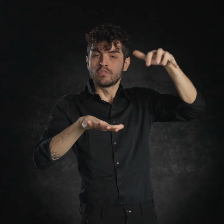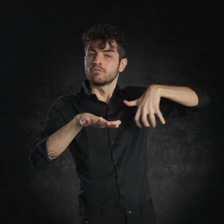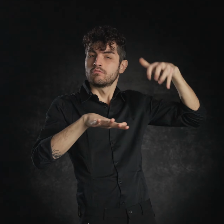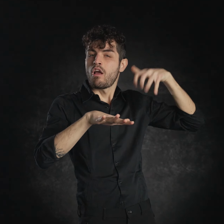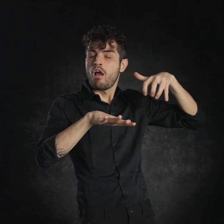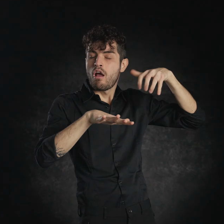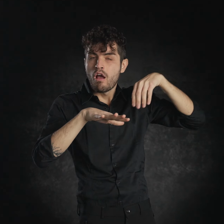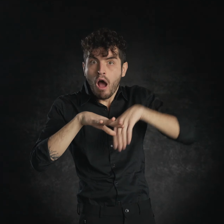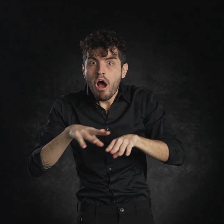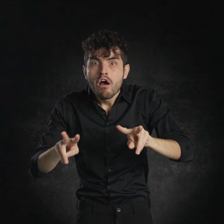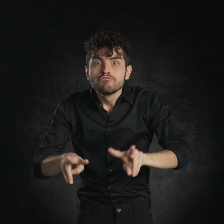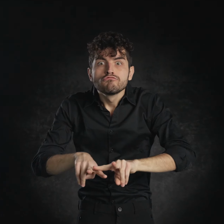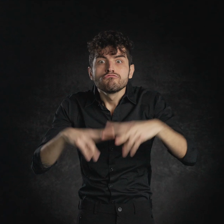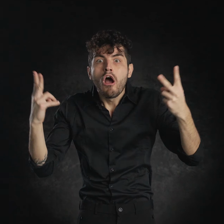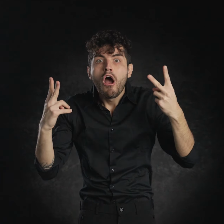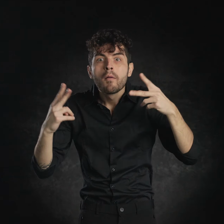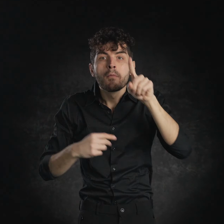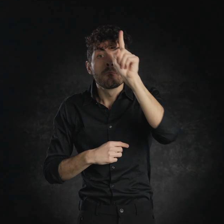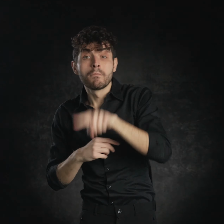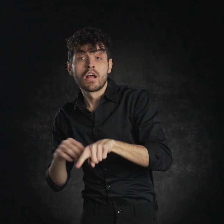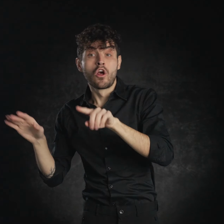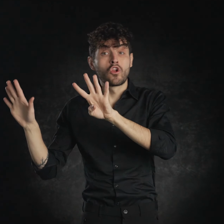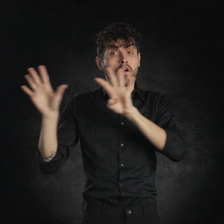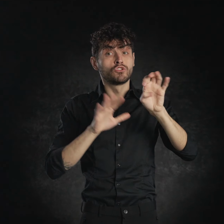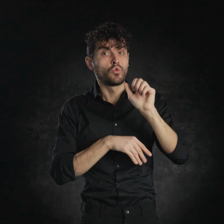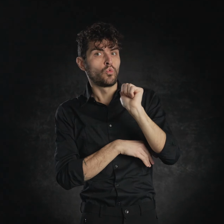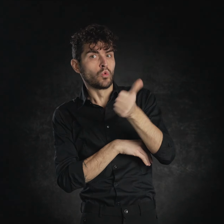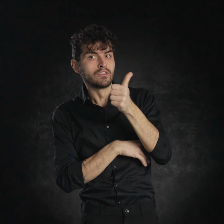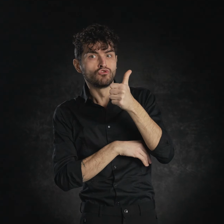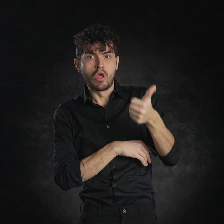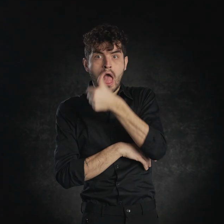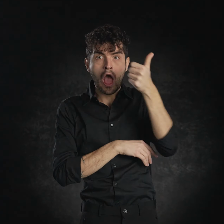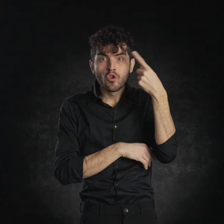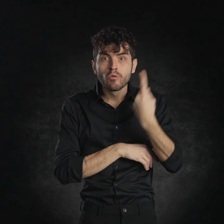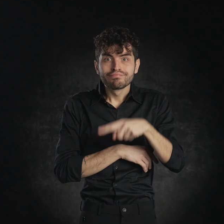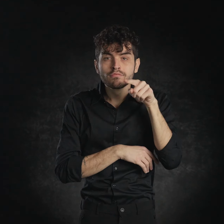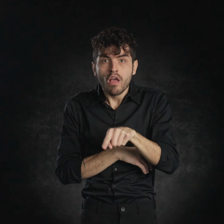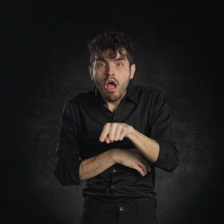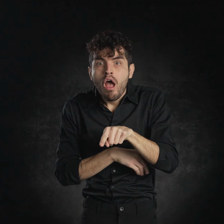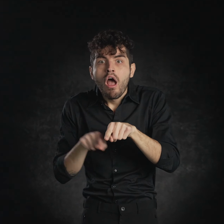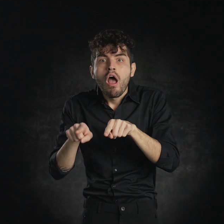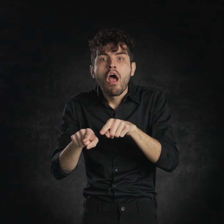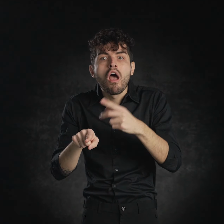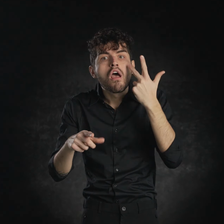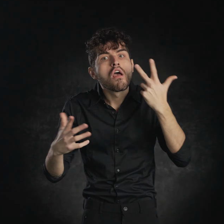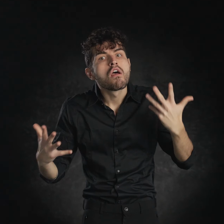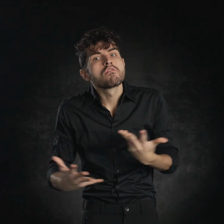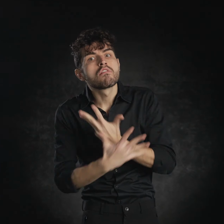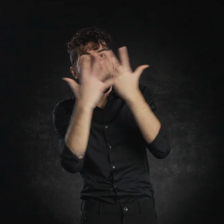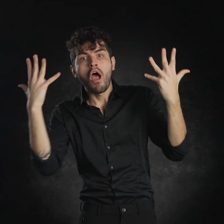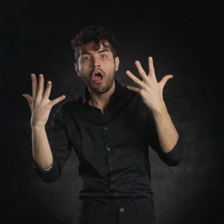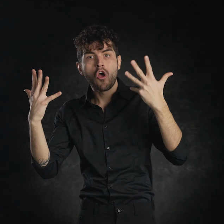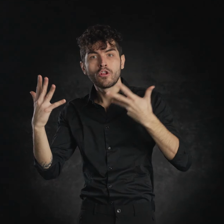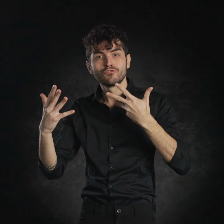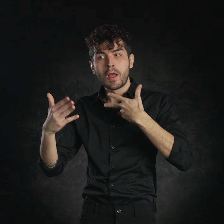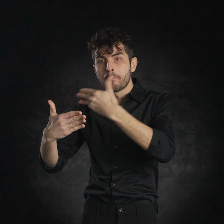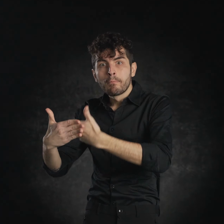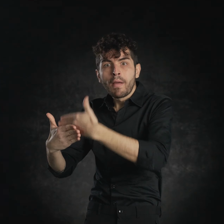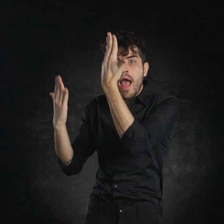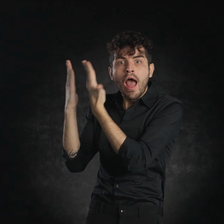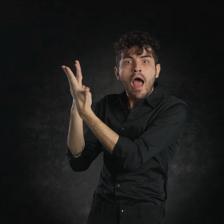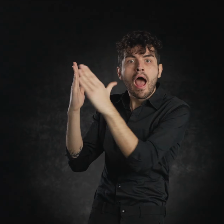tomba scoperta e scavata nel 1911 aveva una peculiarità molto